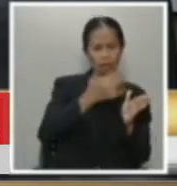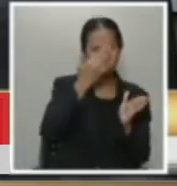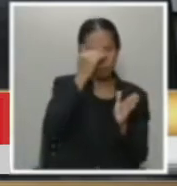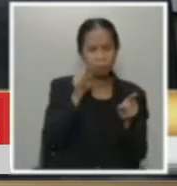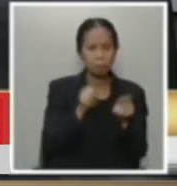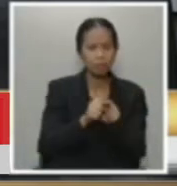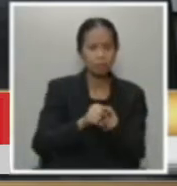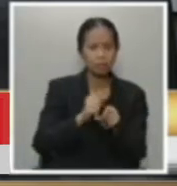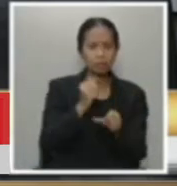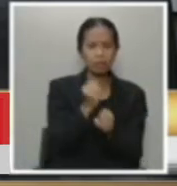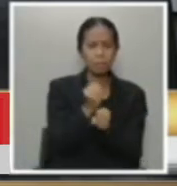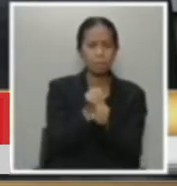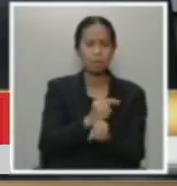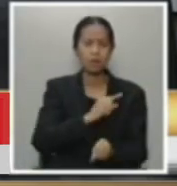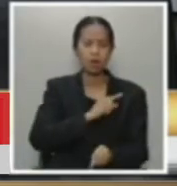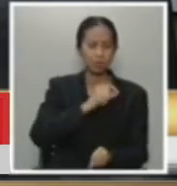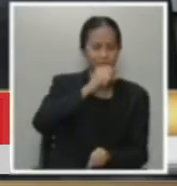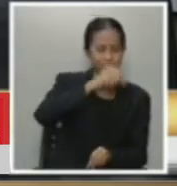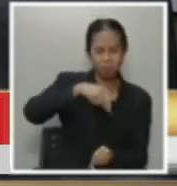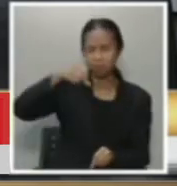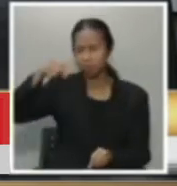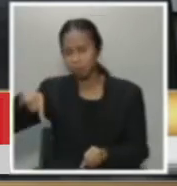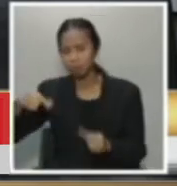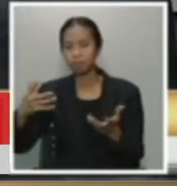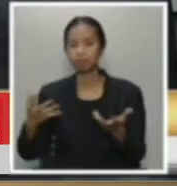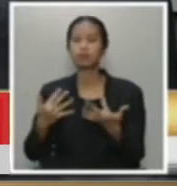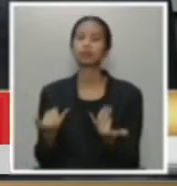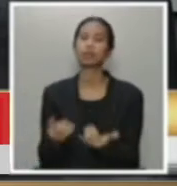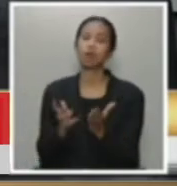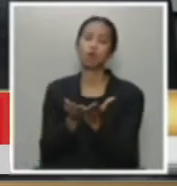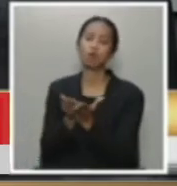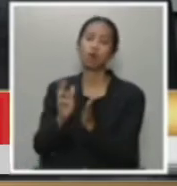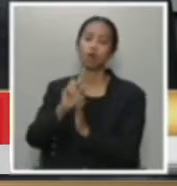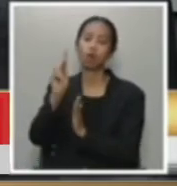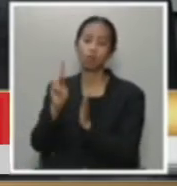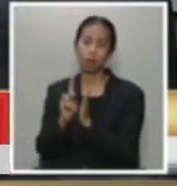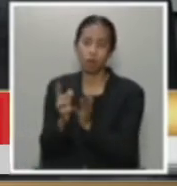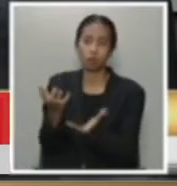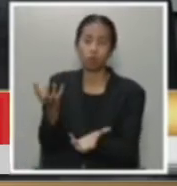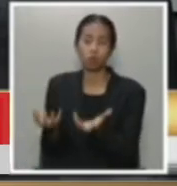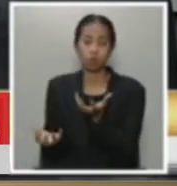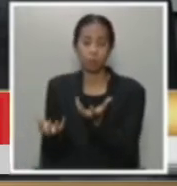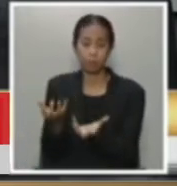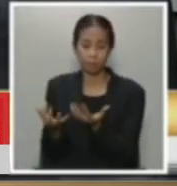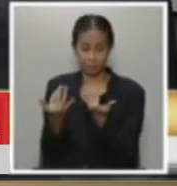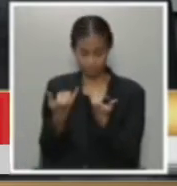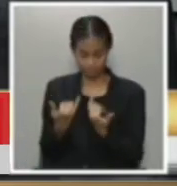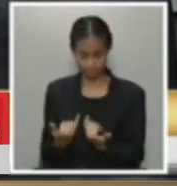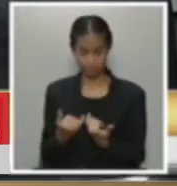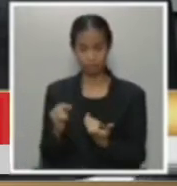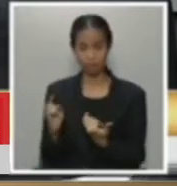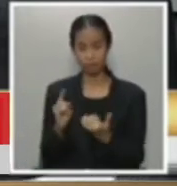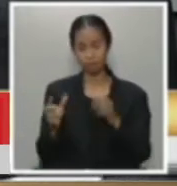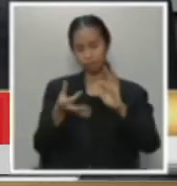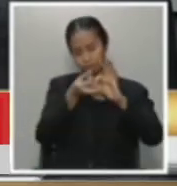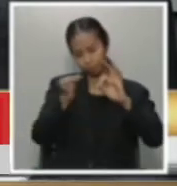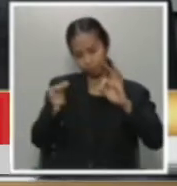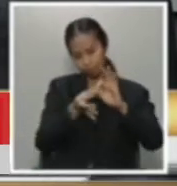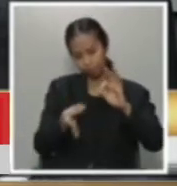นกันมาเรื่องกระบวนการยุติธรรมเนี่ยอันนึงที่เห็นได้ชัดก็คือว่าท่านมาเขียนในเรื่อง